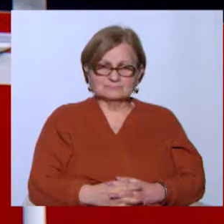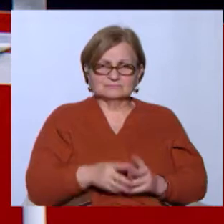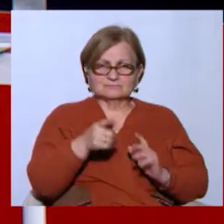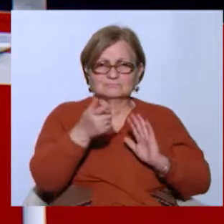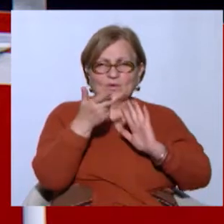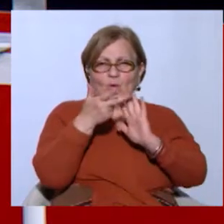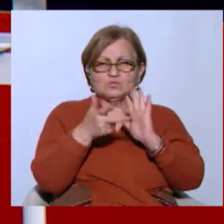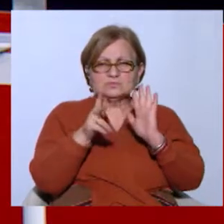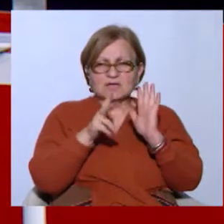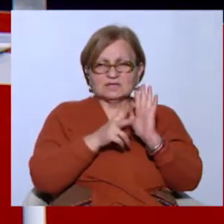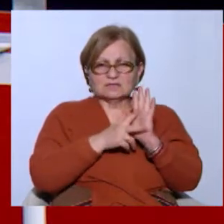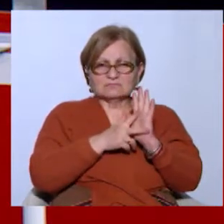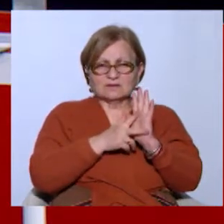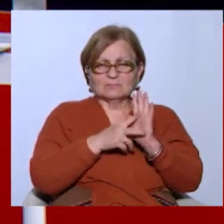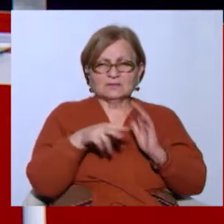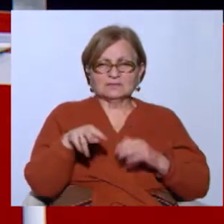38 ლარი.